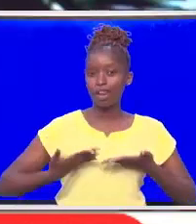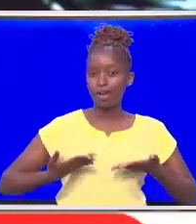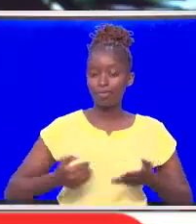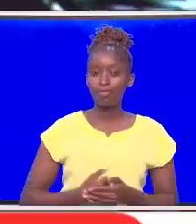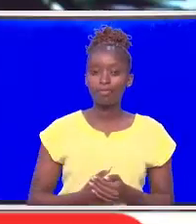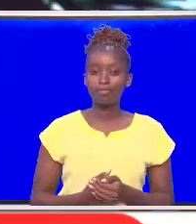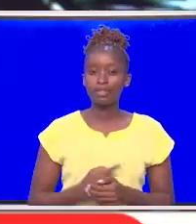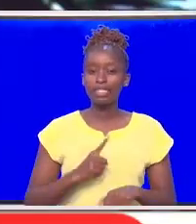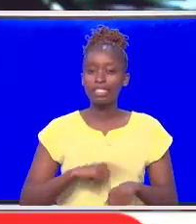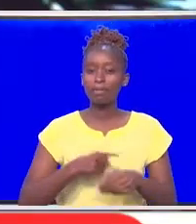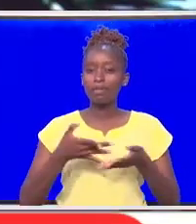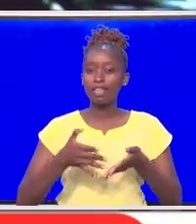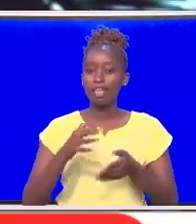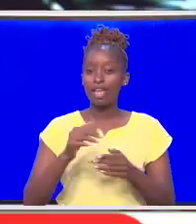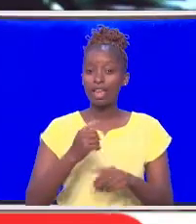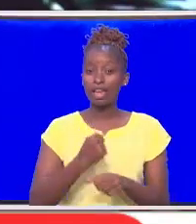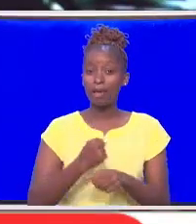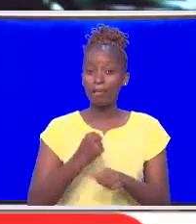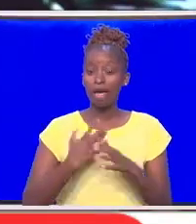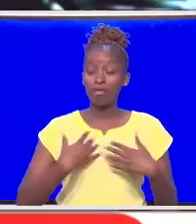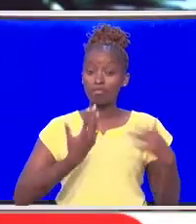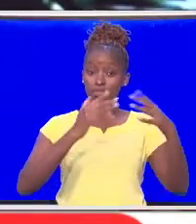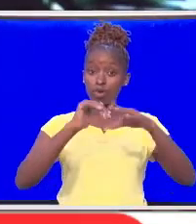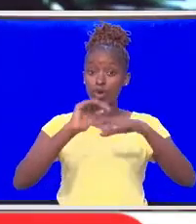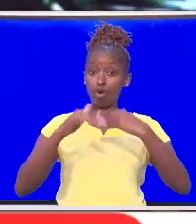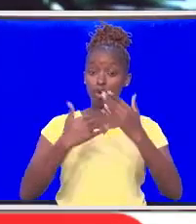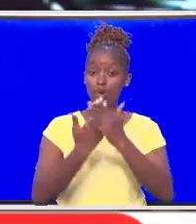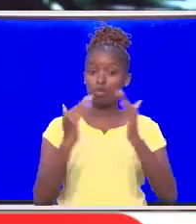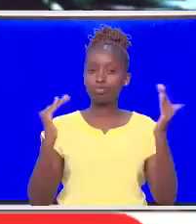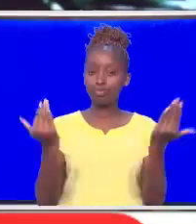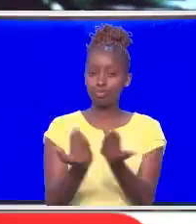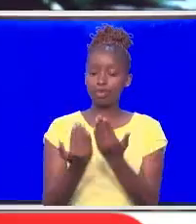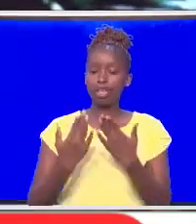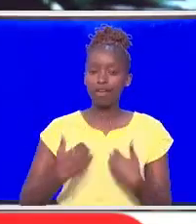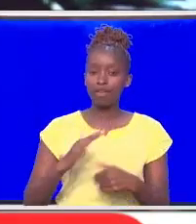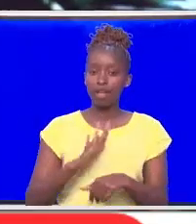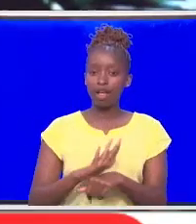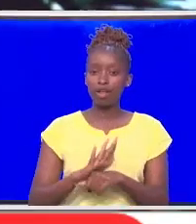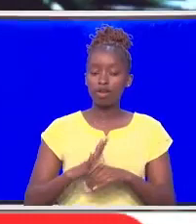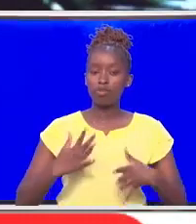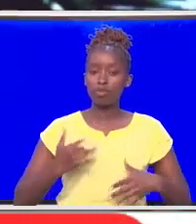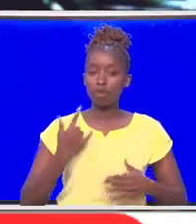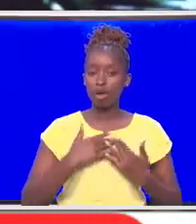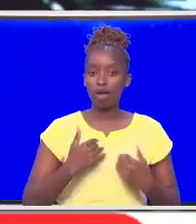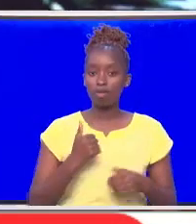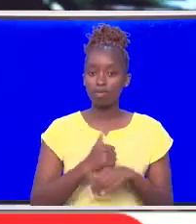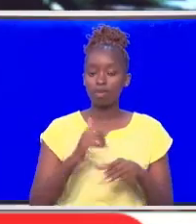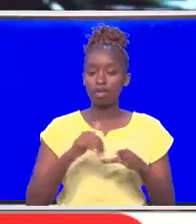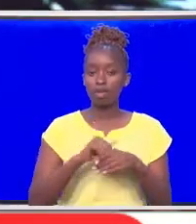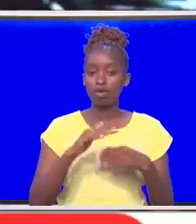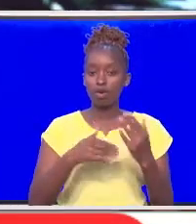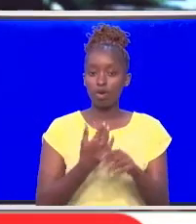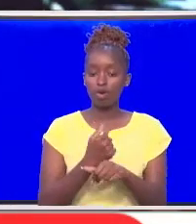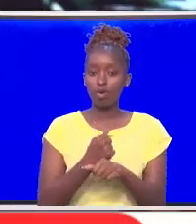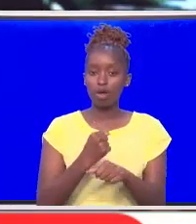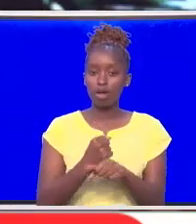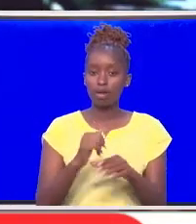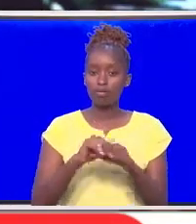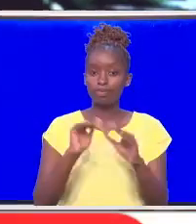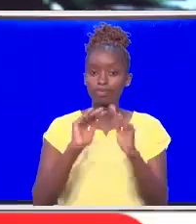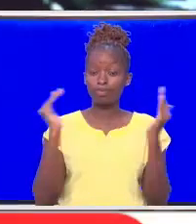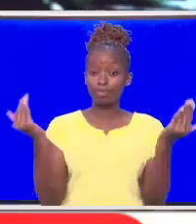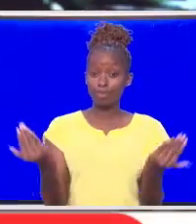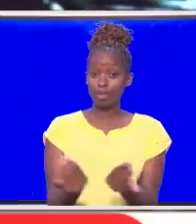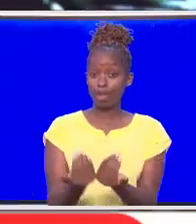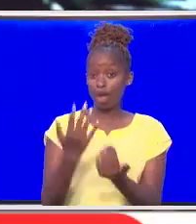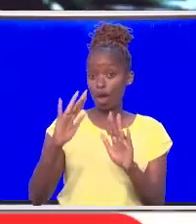leba ikiadhimishwa kote duniani, wengi hujua kuwa siku hii huwa muhimu mno kwenye kalenda ya wafanyakazi kote duniani, kwa vile wao